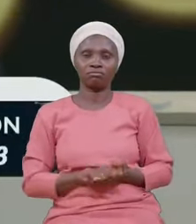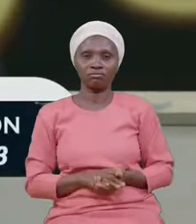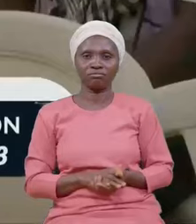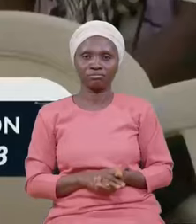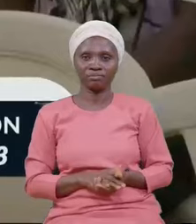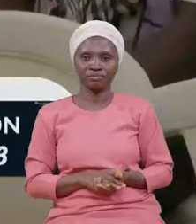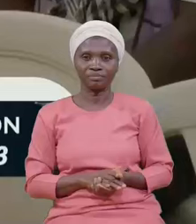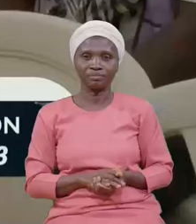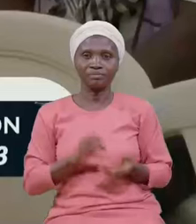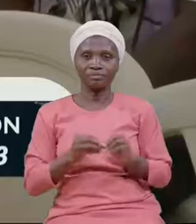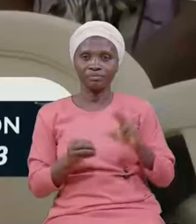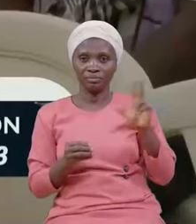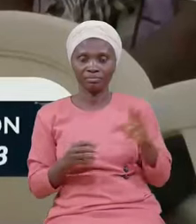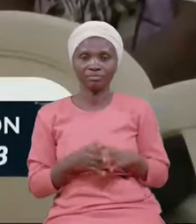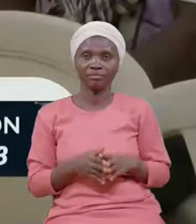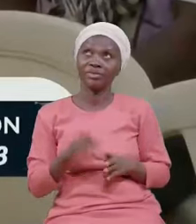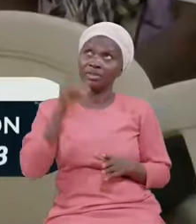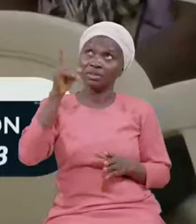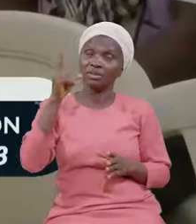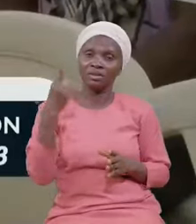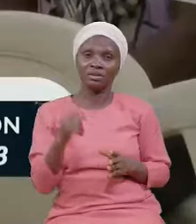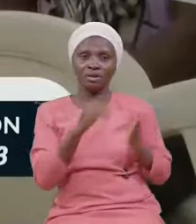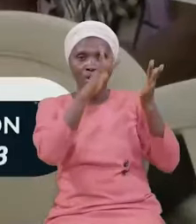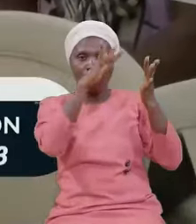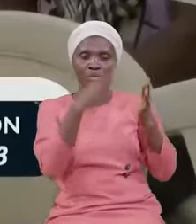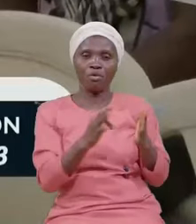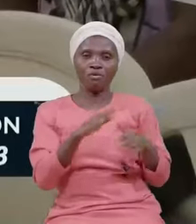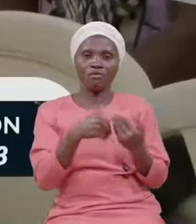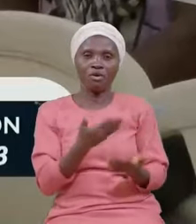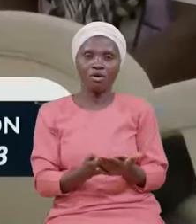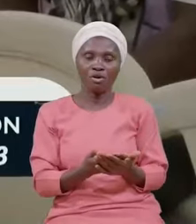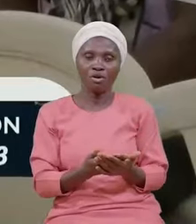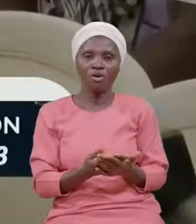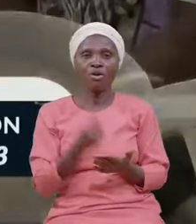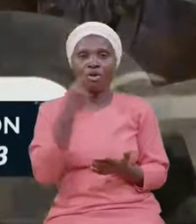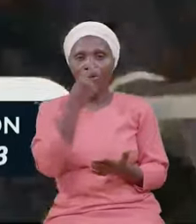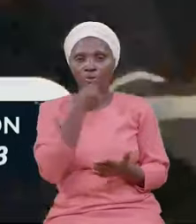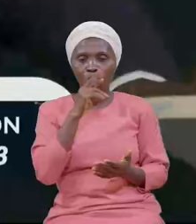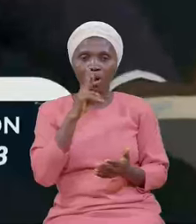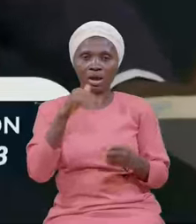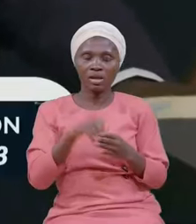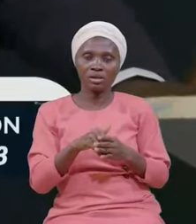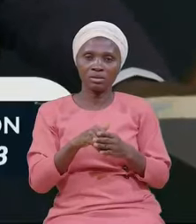l'espérance de tous par soumission au Fils.